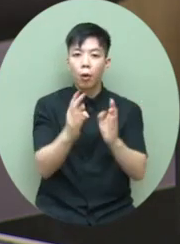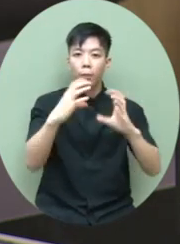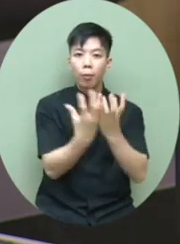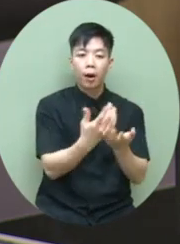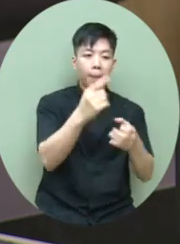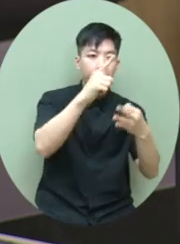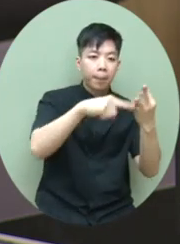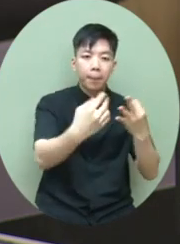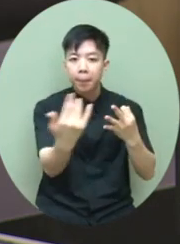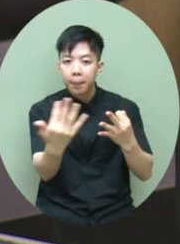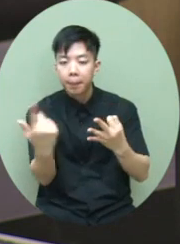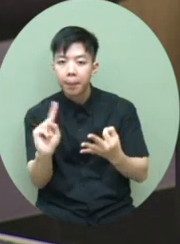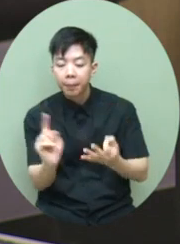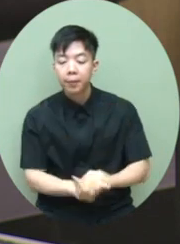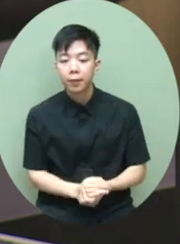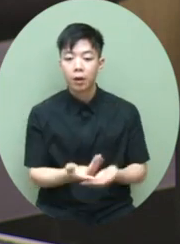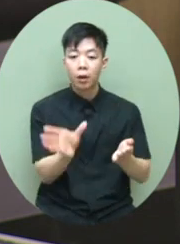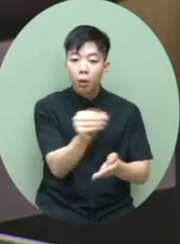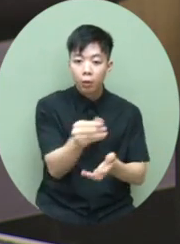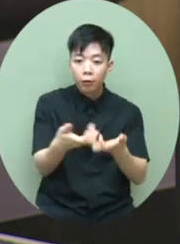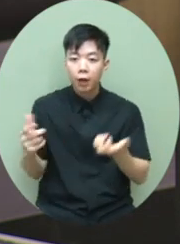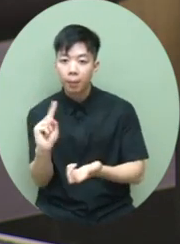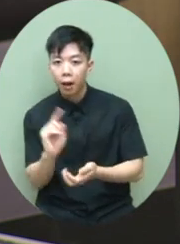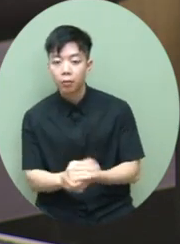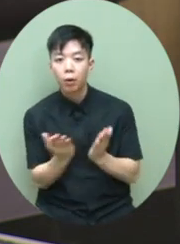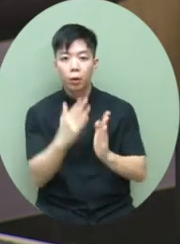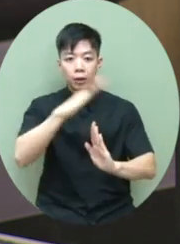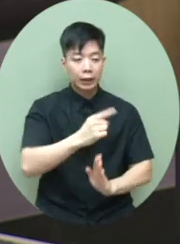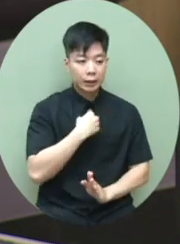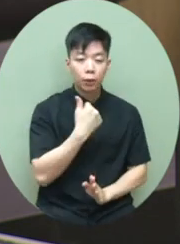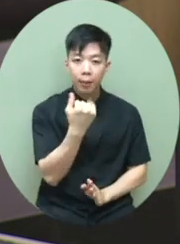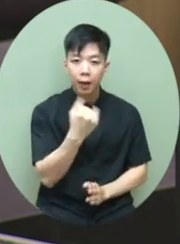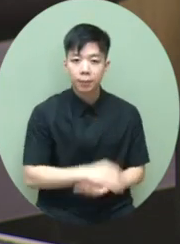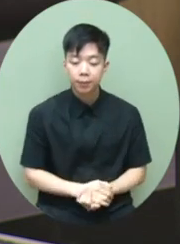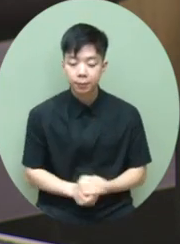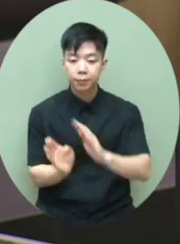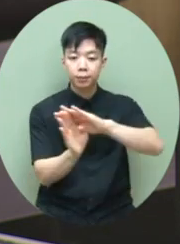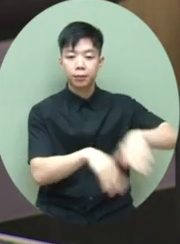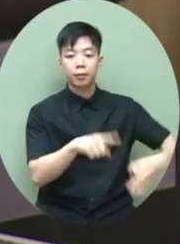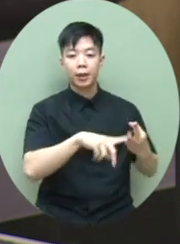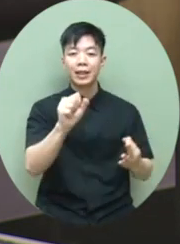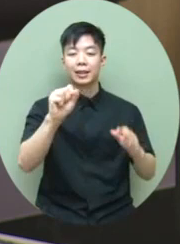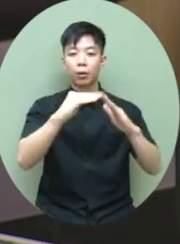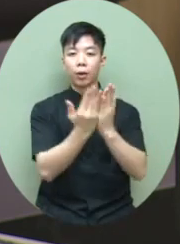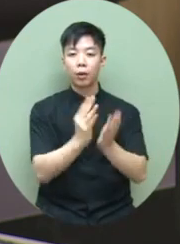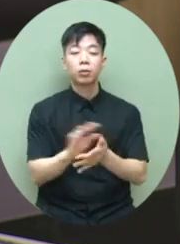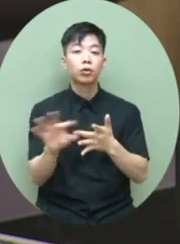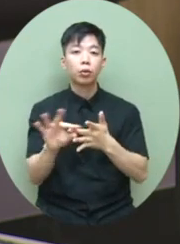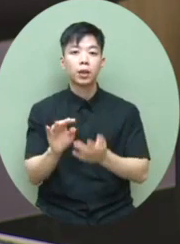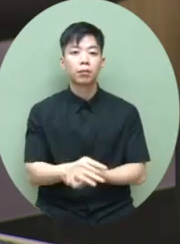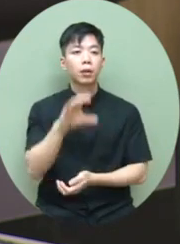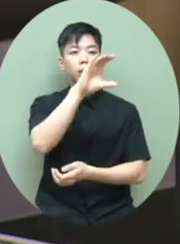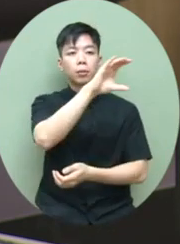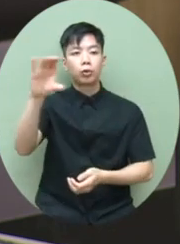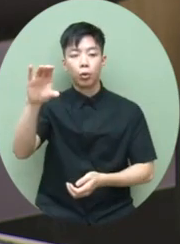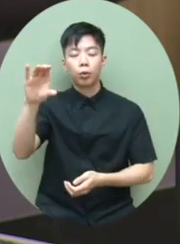涉及嘅班別要停課咧？聖士提反書院嗰個宿舍嗰度咧，有冇話？即就話同一層啦，咁有冇拎過同一層